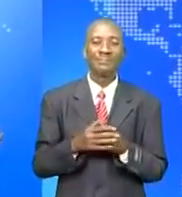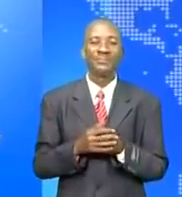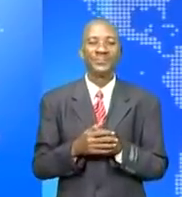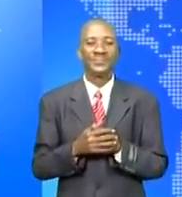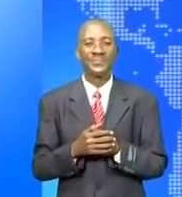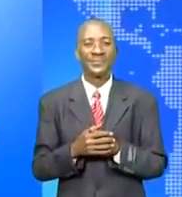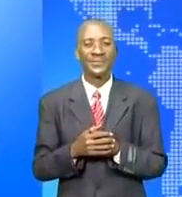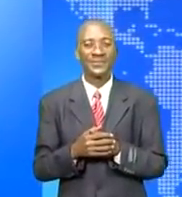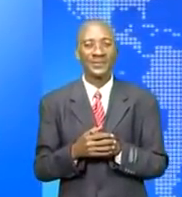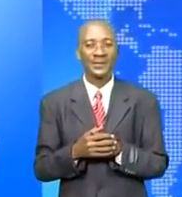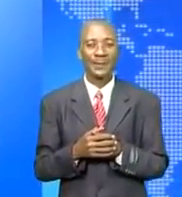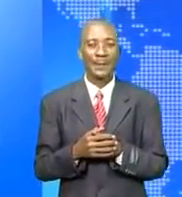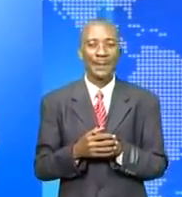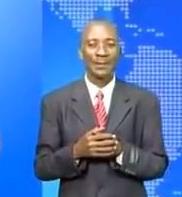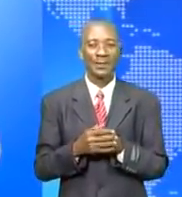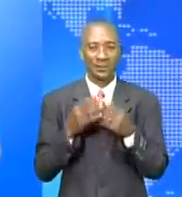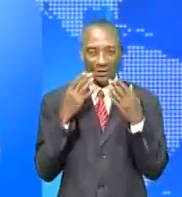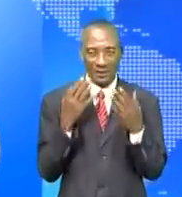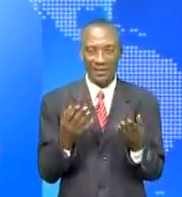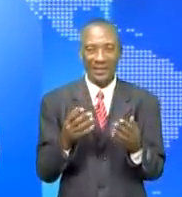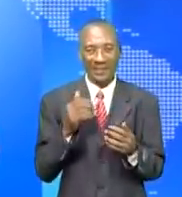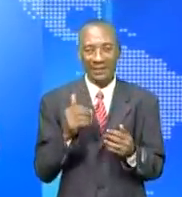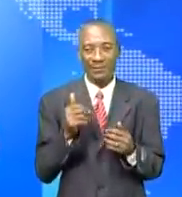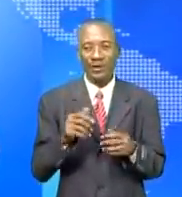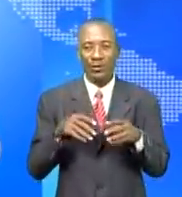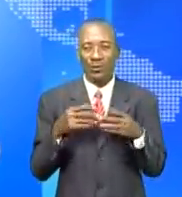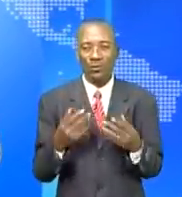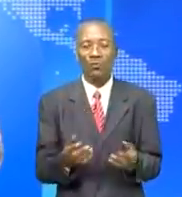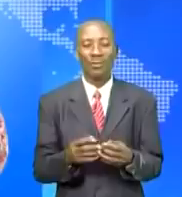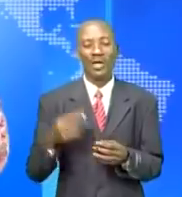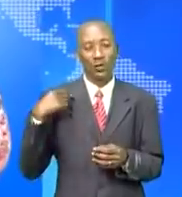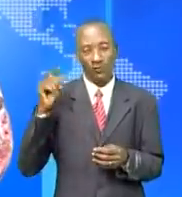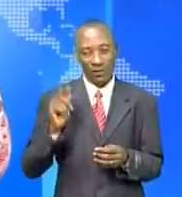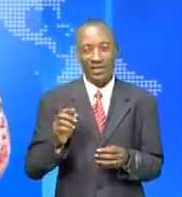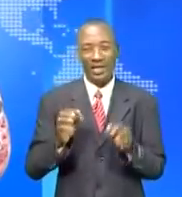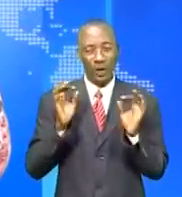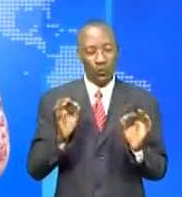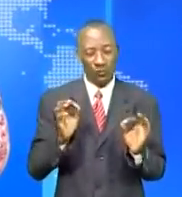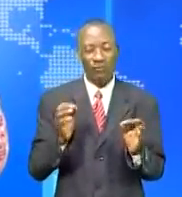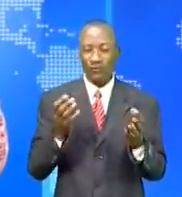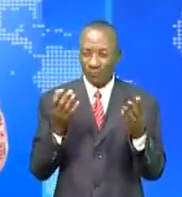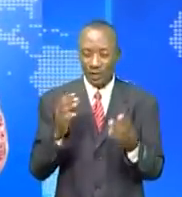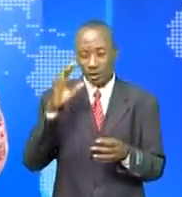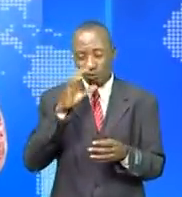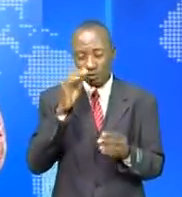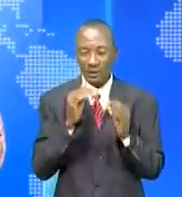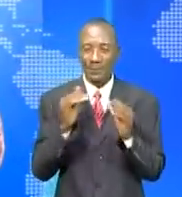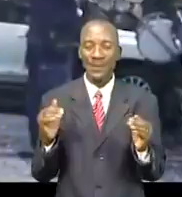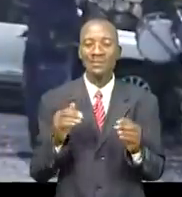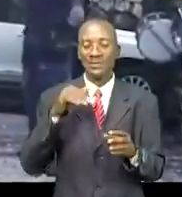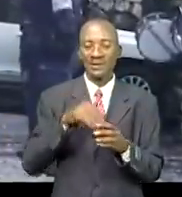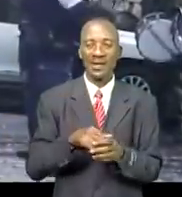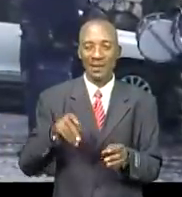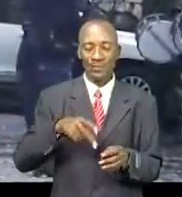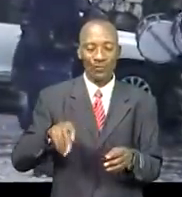exposé sur les opérations qu'ils ont amenées sur terrain, aussi comment cela pourrait se dérouler réellement.